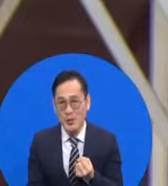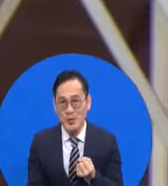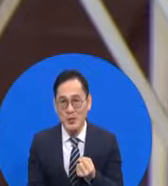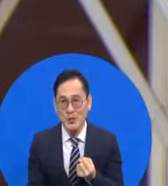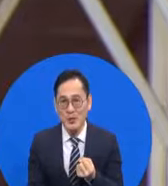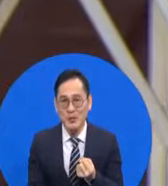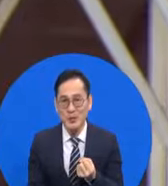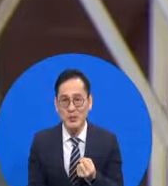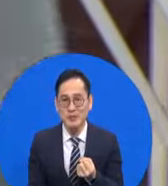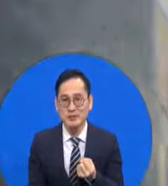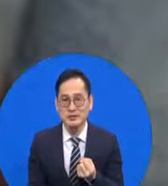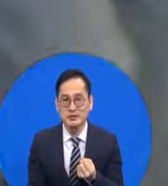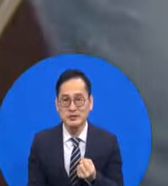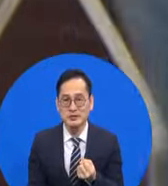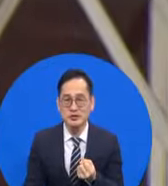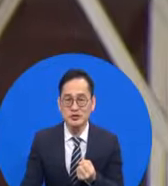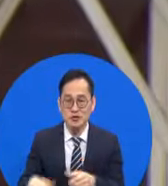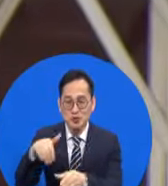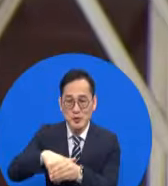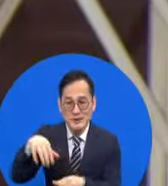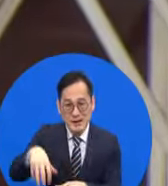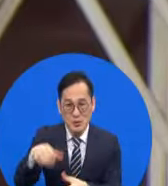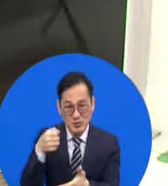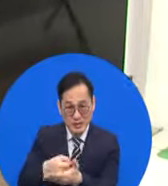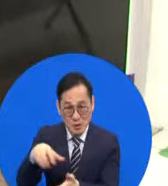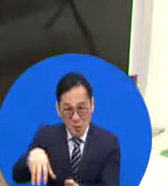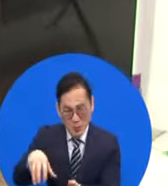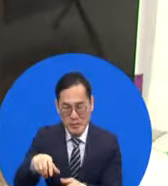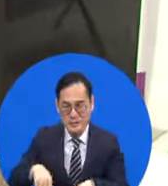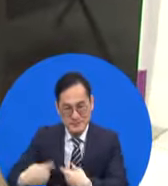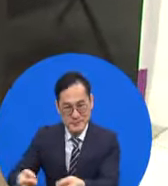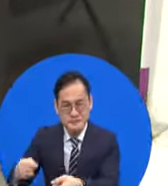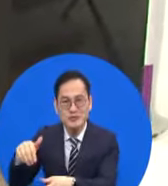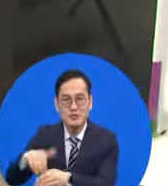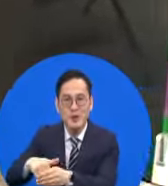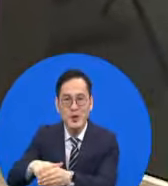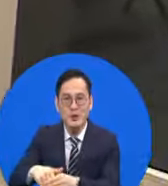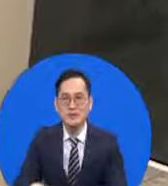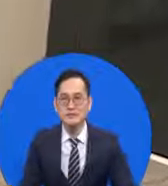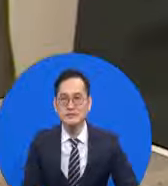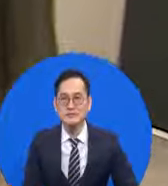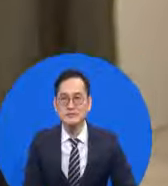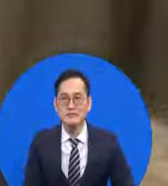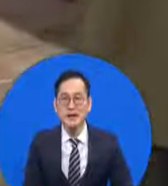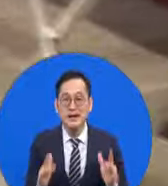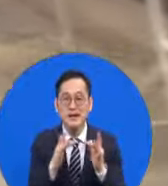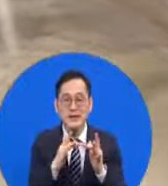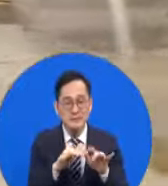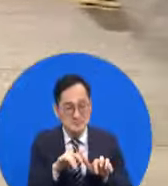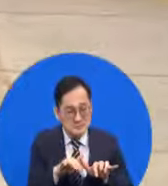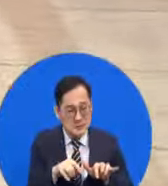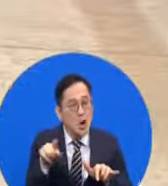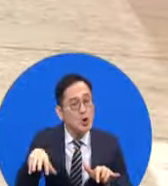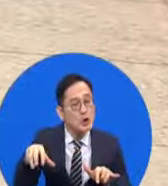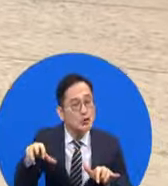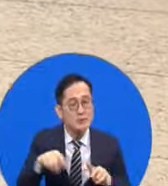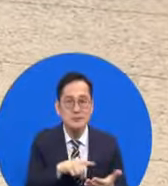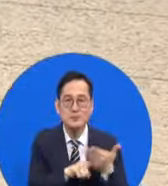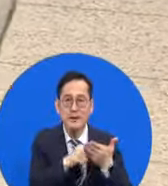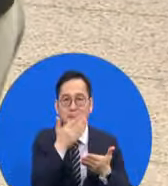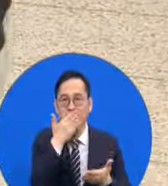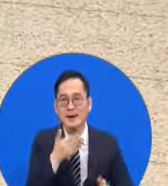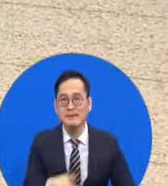주민등록지 기준으로 지정된 투표소에서 투표할 수 있고요. 투표소는 온라인 투표소 찾기 연결 서비스 등에서 찾을 수